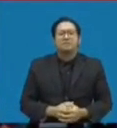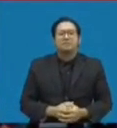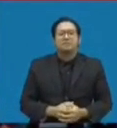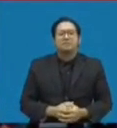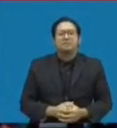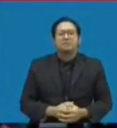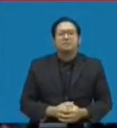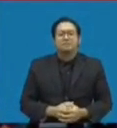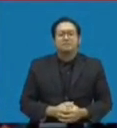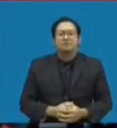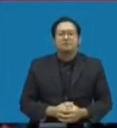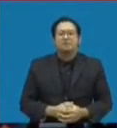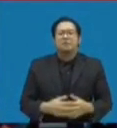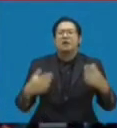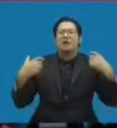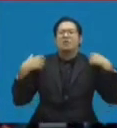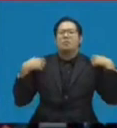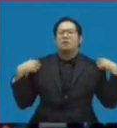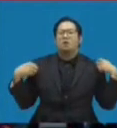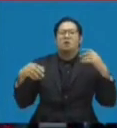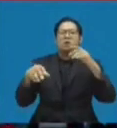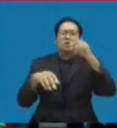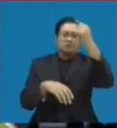Hai Gubernur Papua